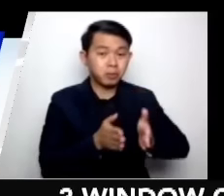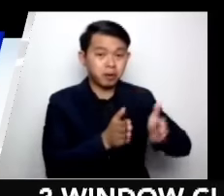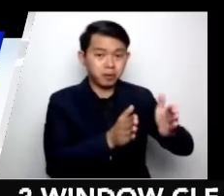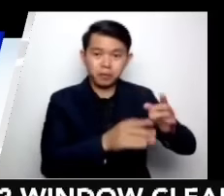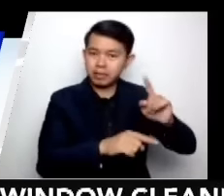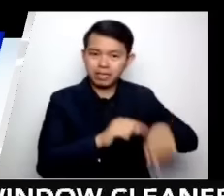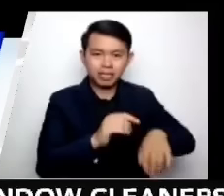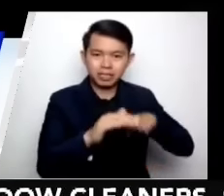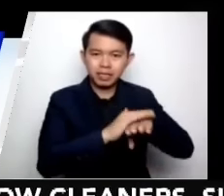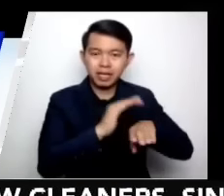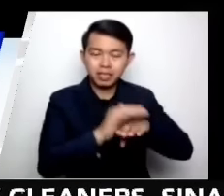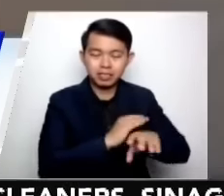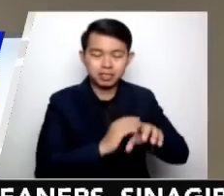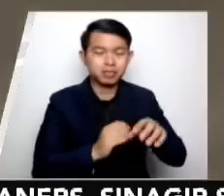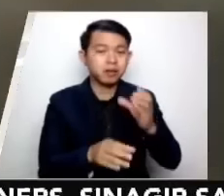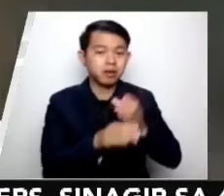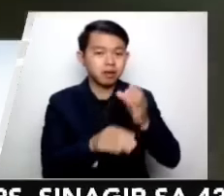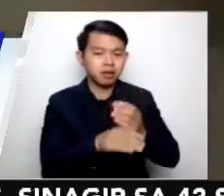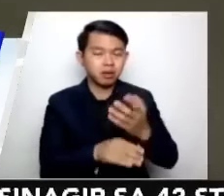ng level ng ilog.